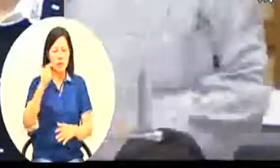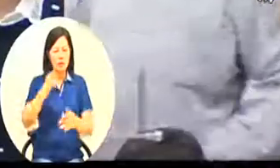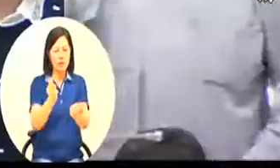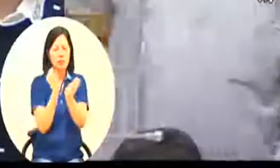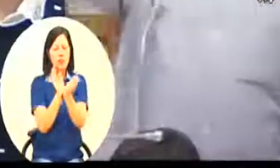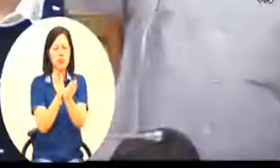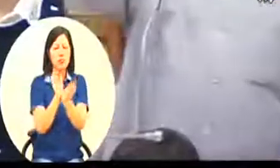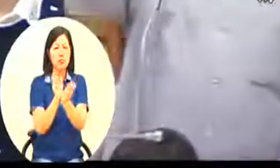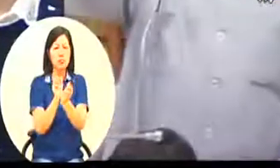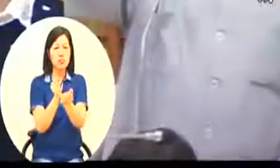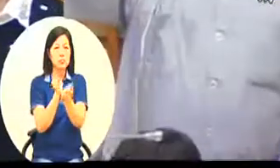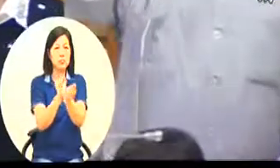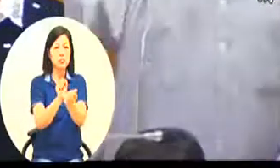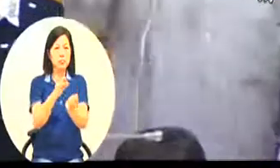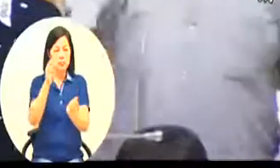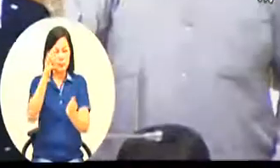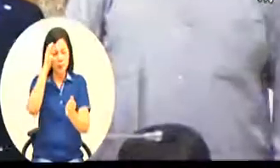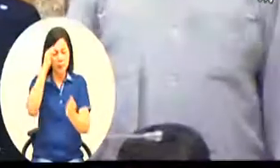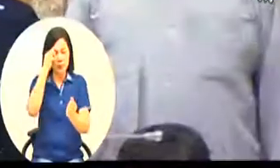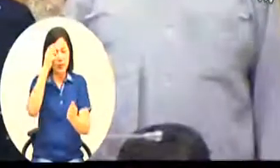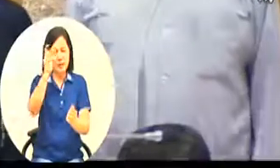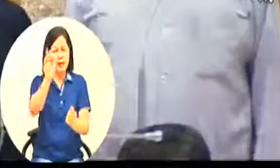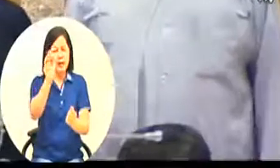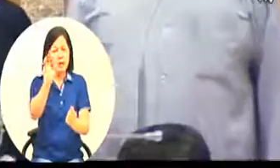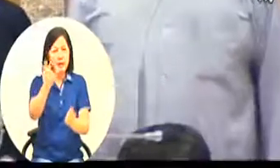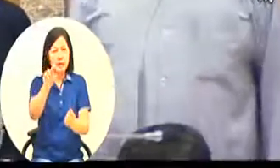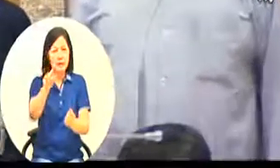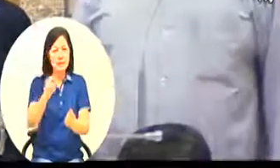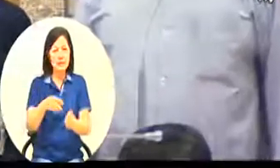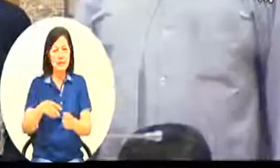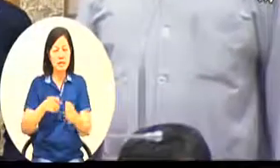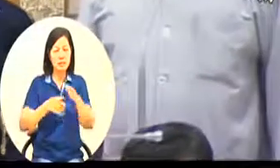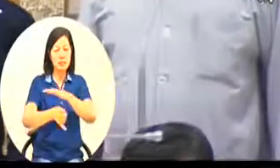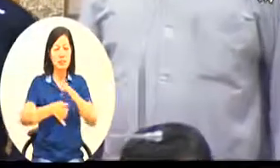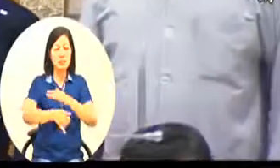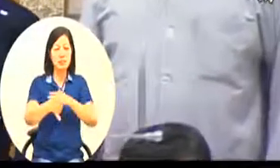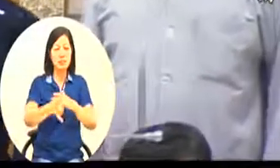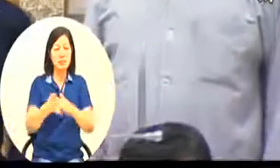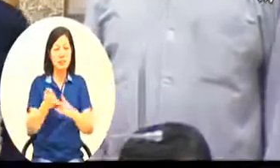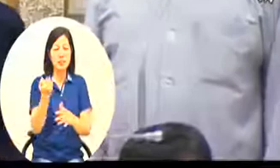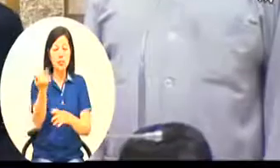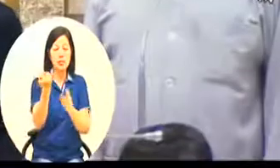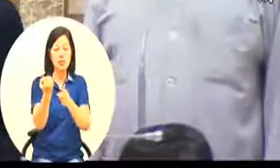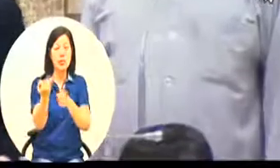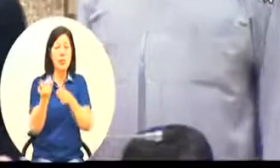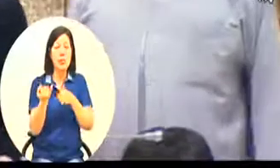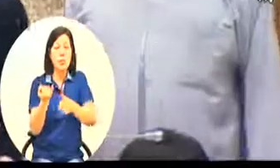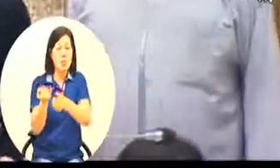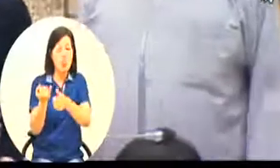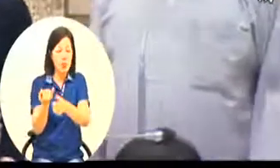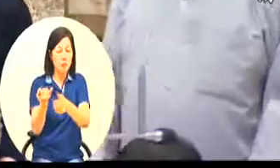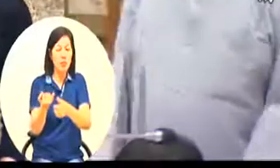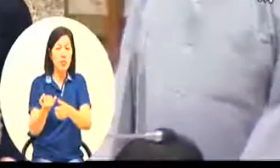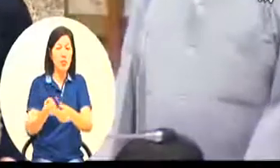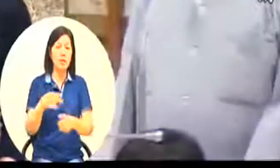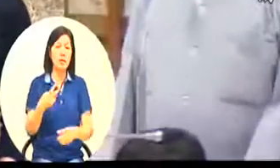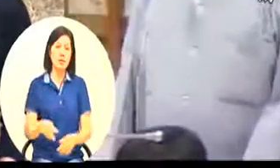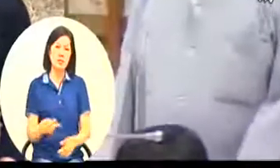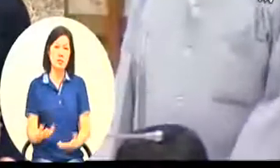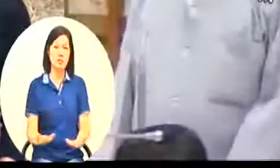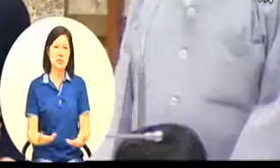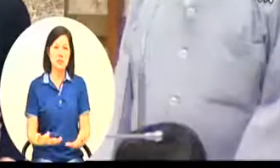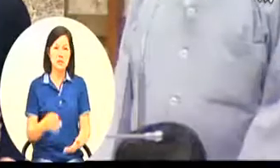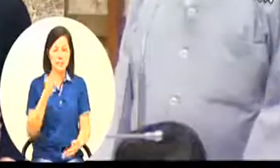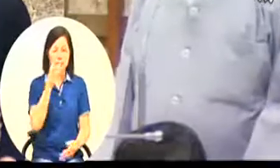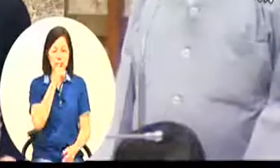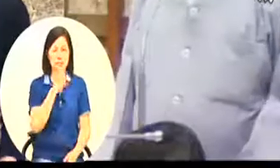厅，安尼无代志，安尼快鬼呀！啊，这是民进党的政府的法律是安怎？ 我甲迄个议